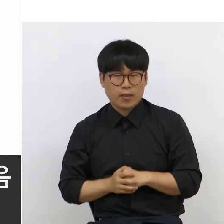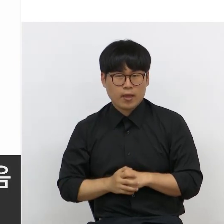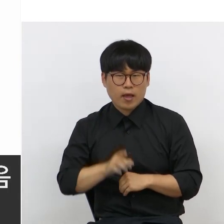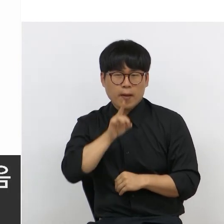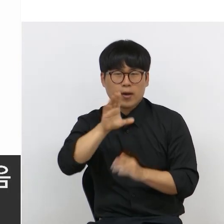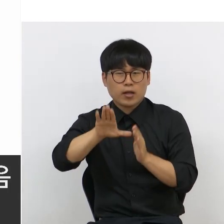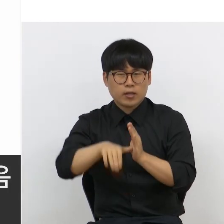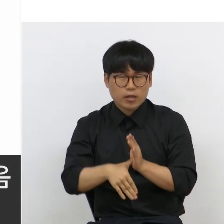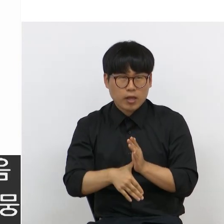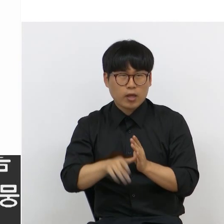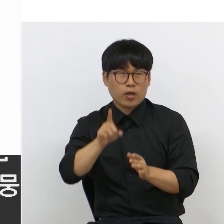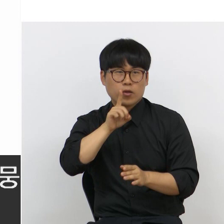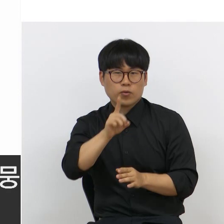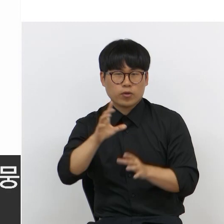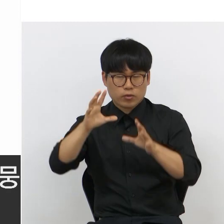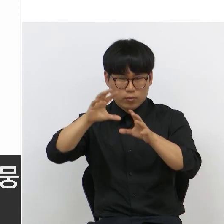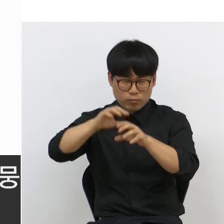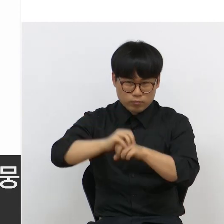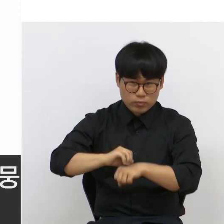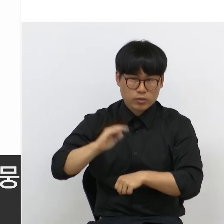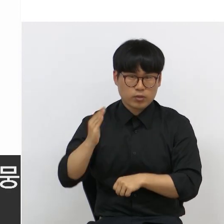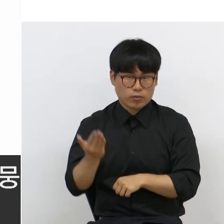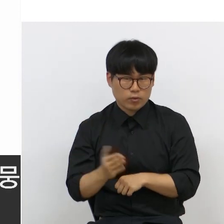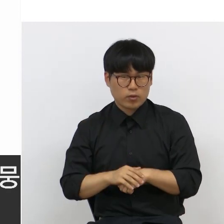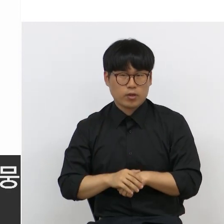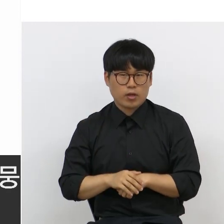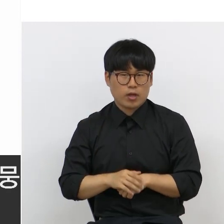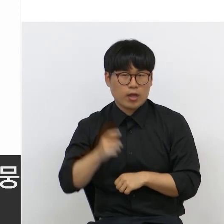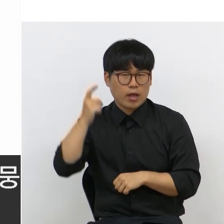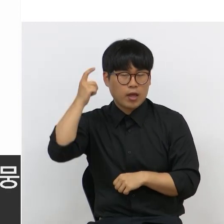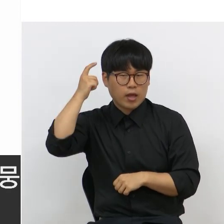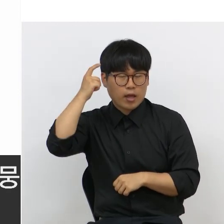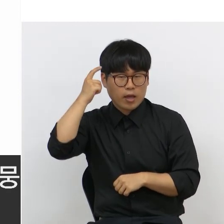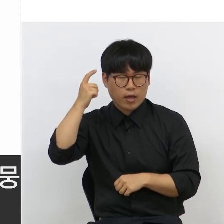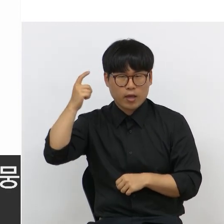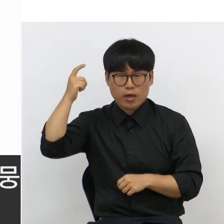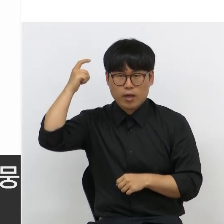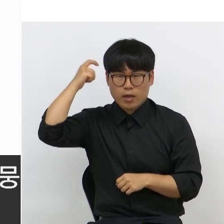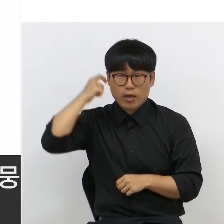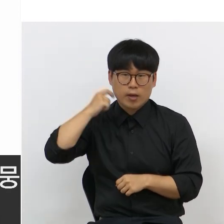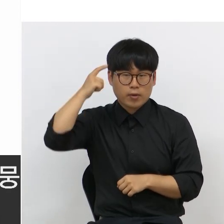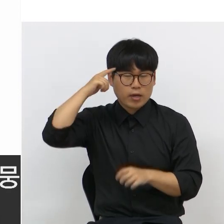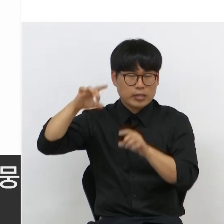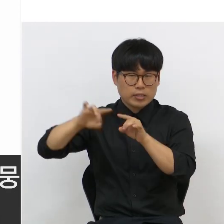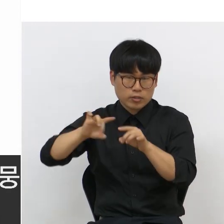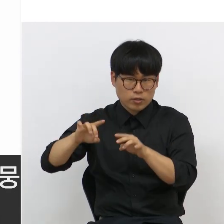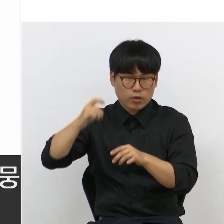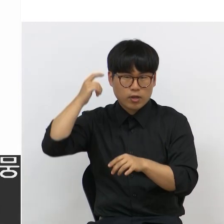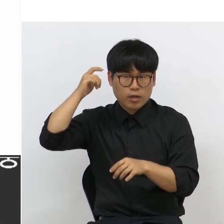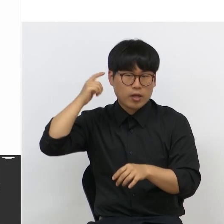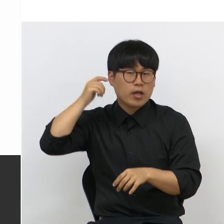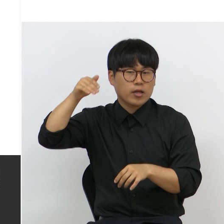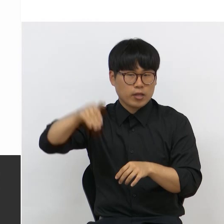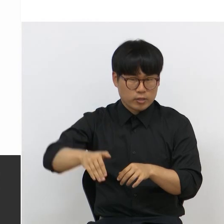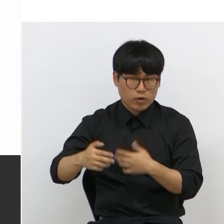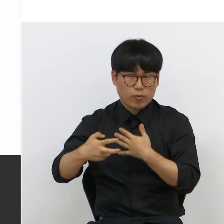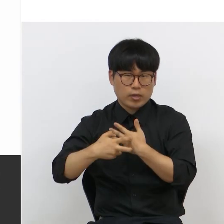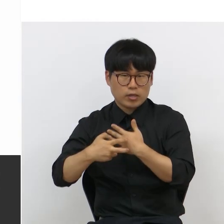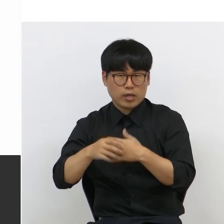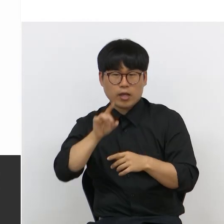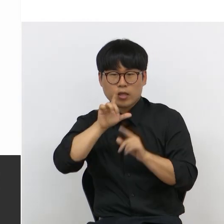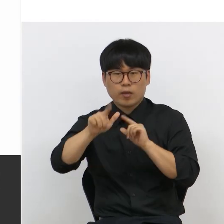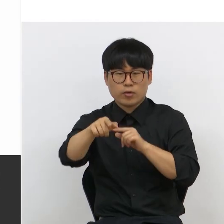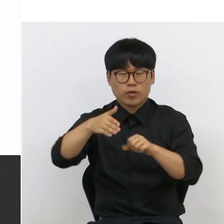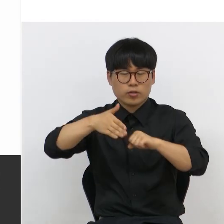것이 일반적으로 감각신경성 난청, 전음성 난청이 아니고 감각신경성 난청 환자한테 보여지는 겁니다. 다시 말해서